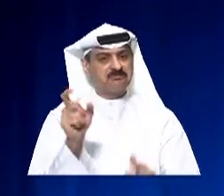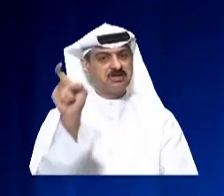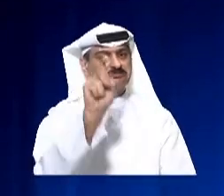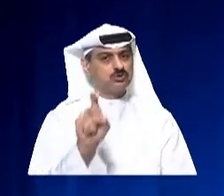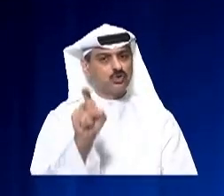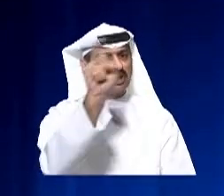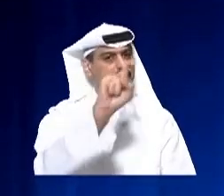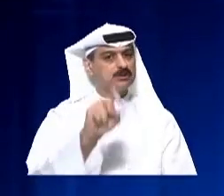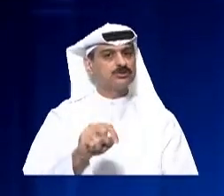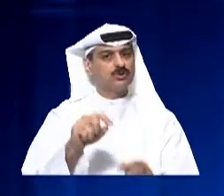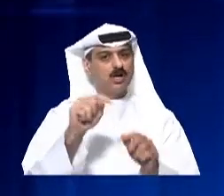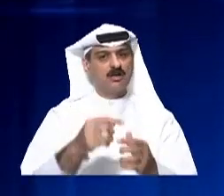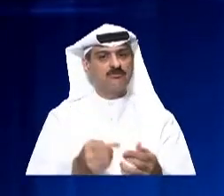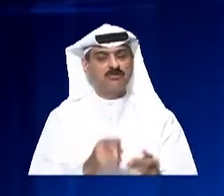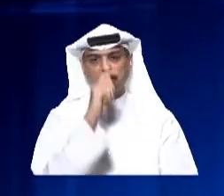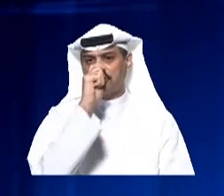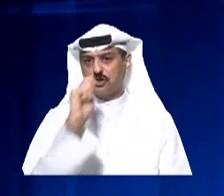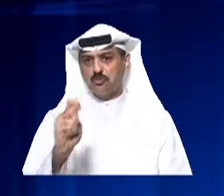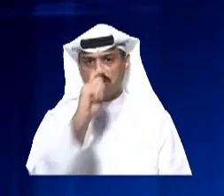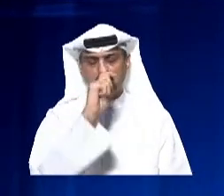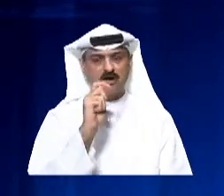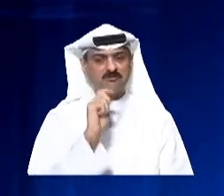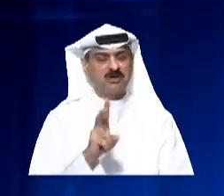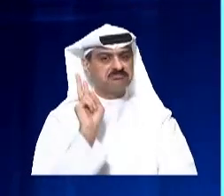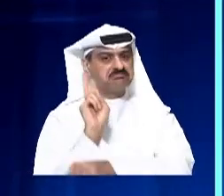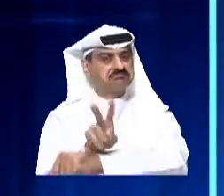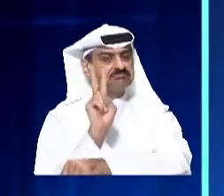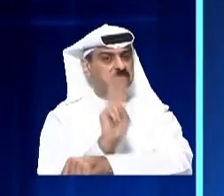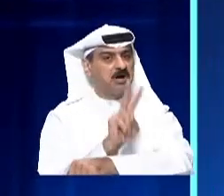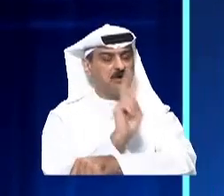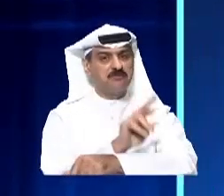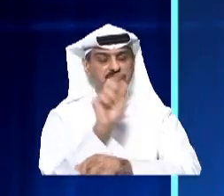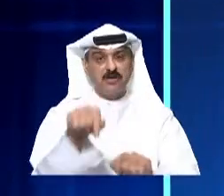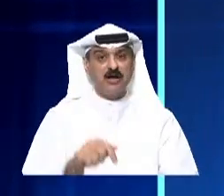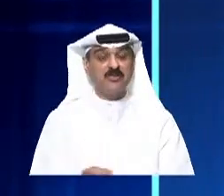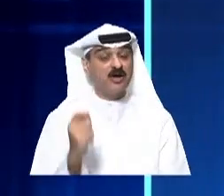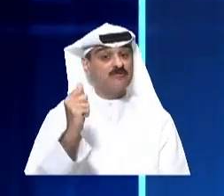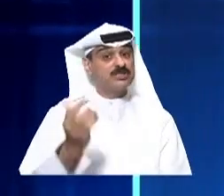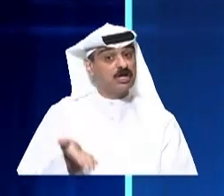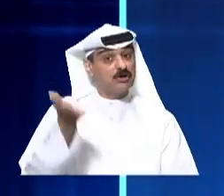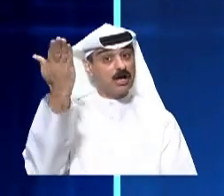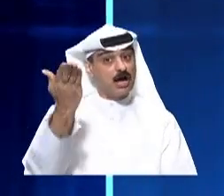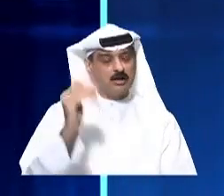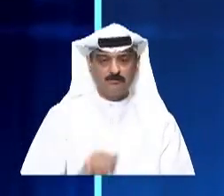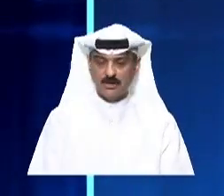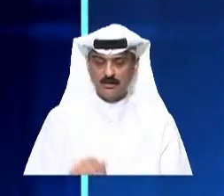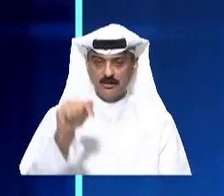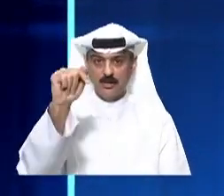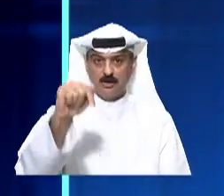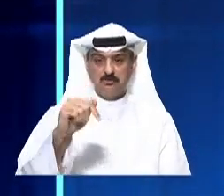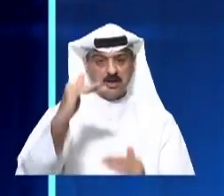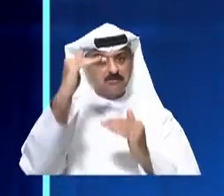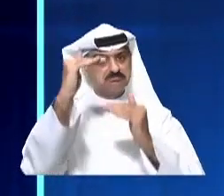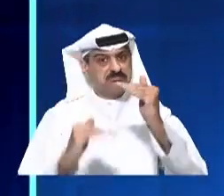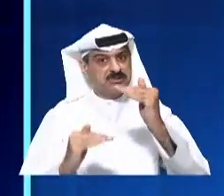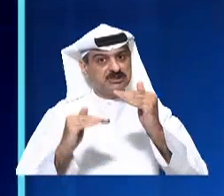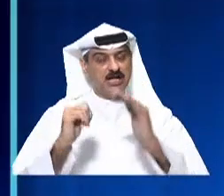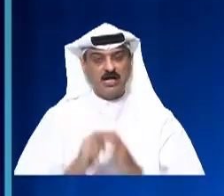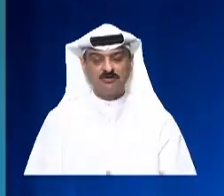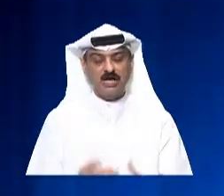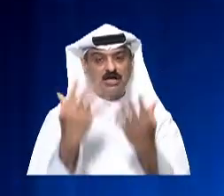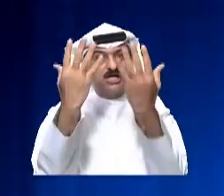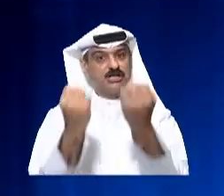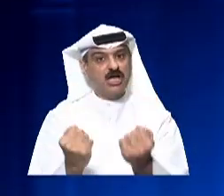فيما يخص مخالفات الغش التجاري ومخالفات الأسعار ومخالفات التنزيلات